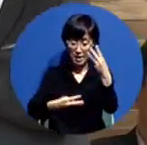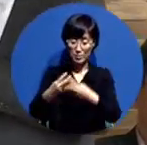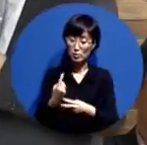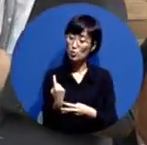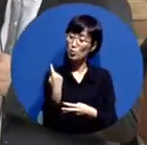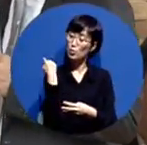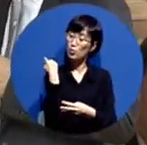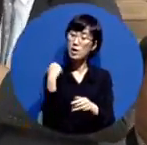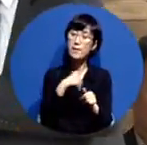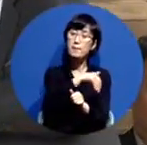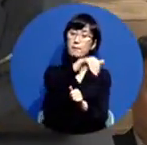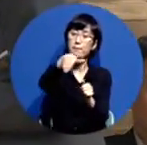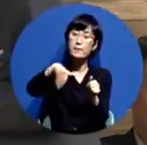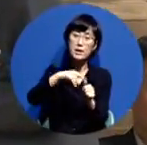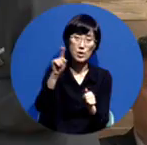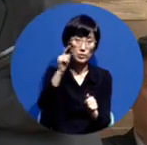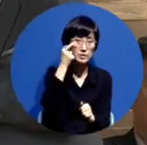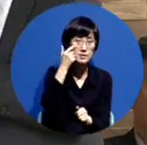身上的背景